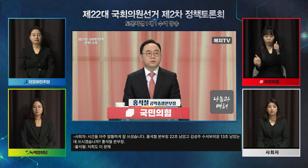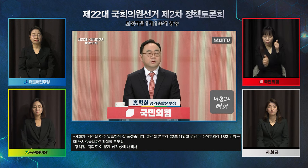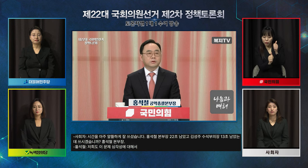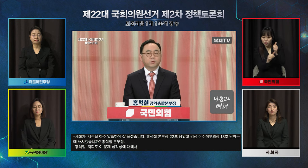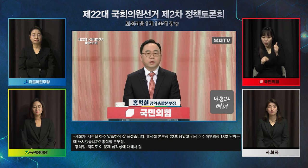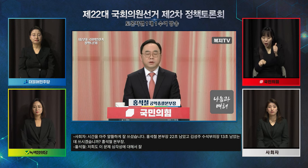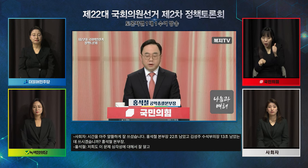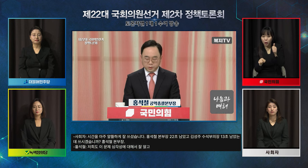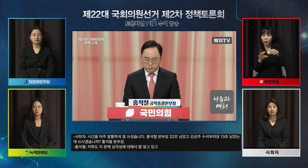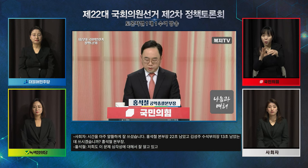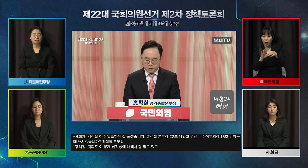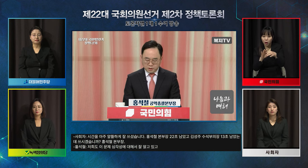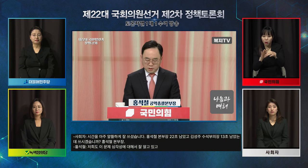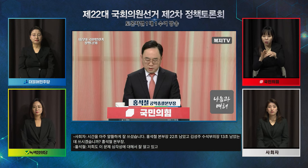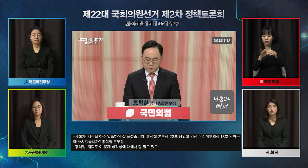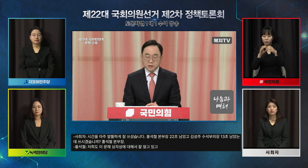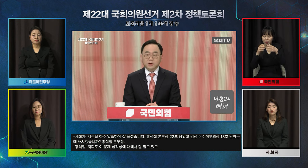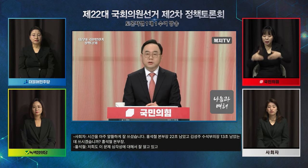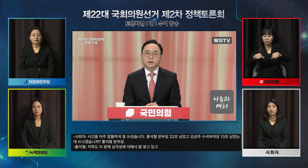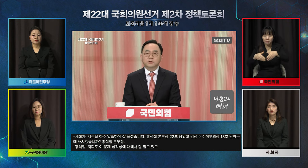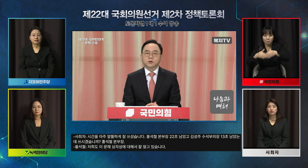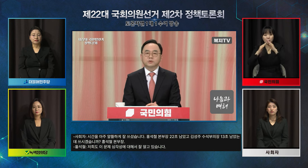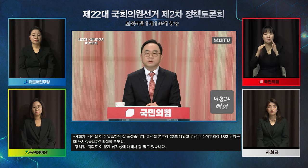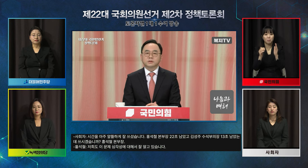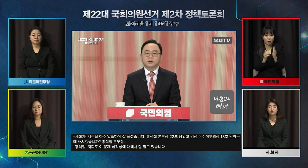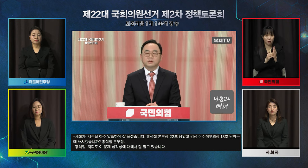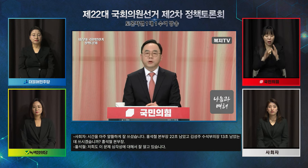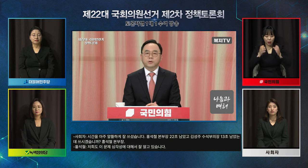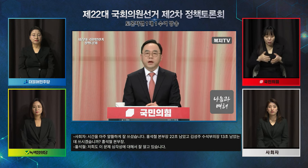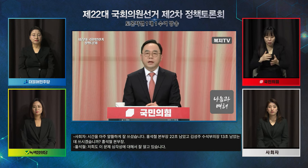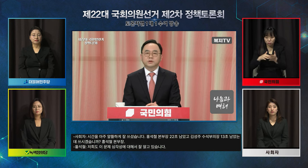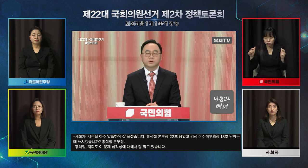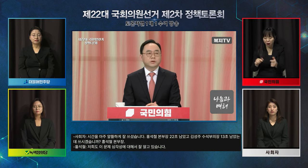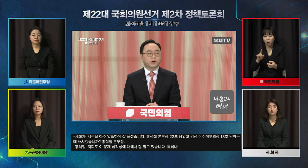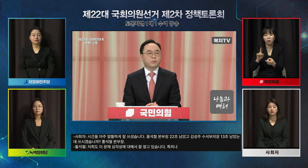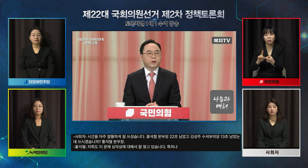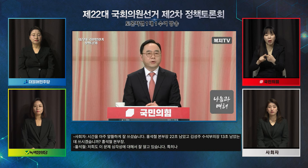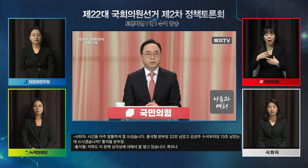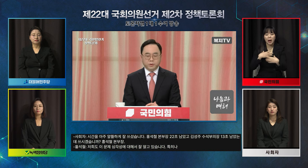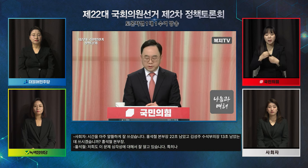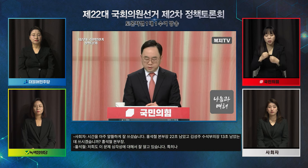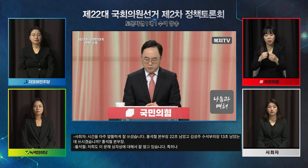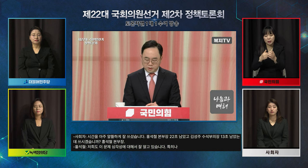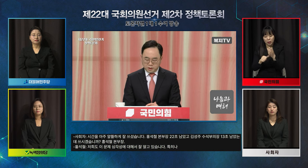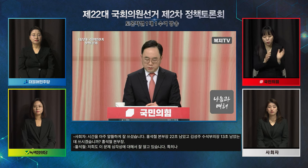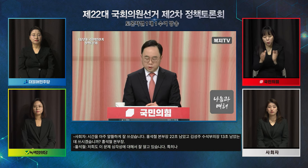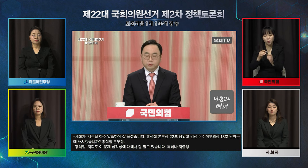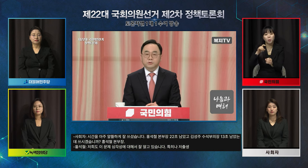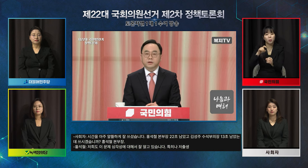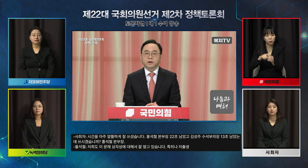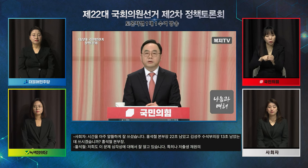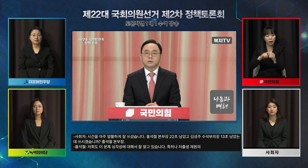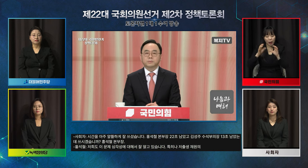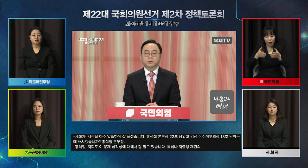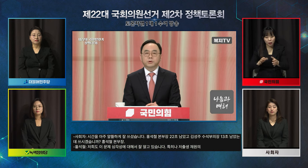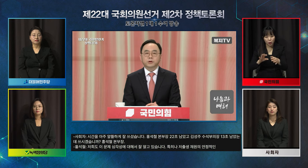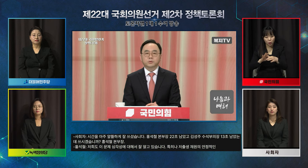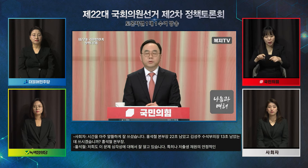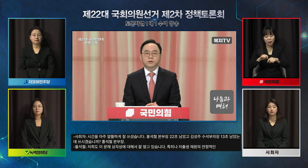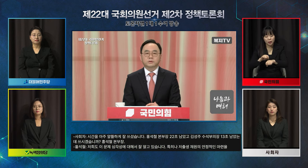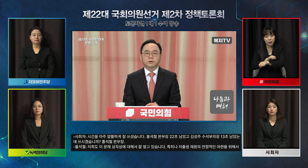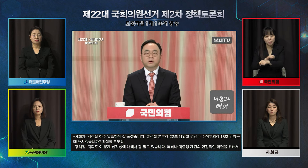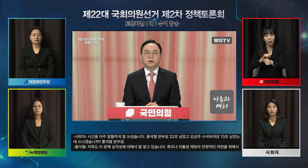인구부 신설을 공약을 했고요. 특히나 저출산 재원의 안정적인 재원 마련을 위해서 저출생 대응